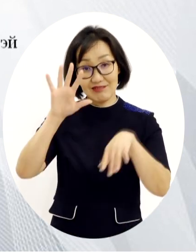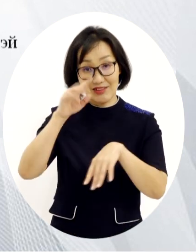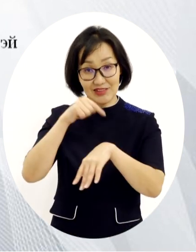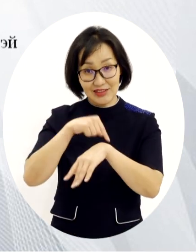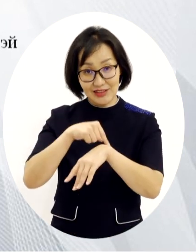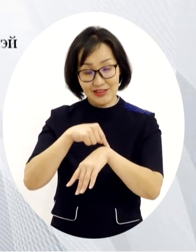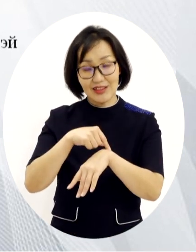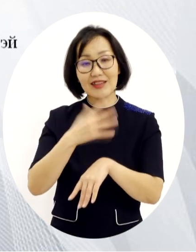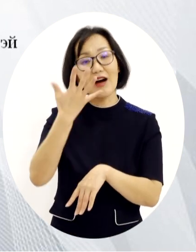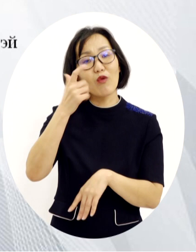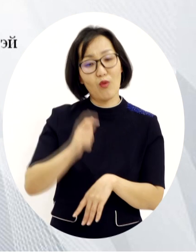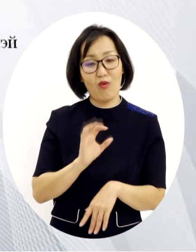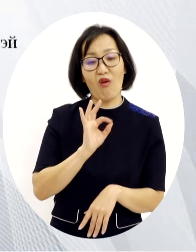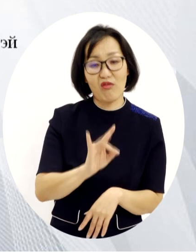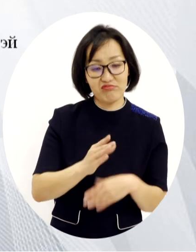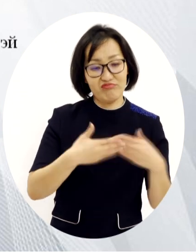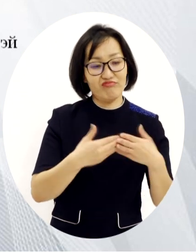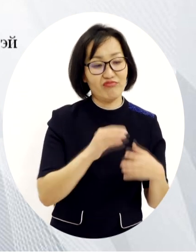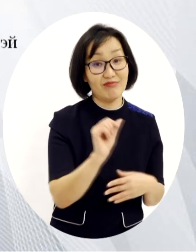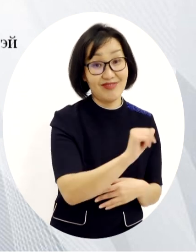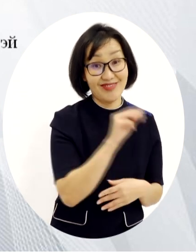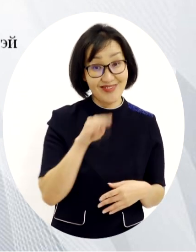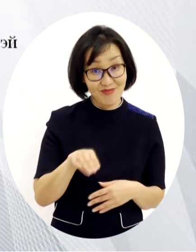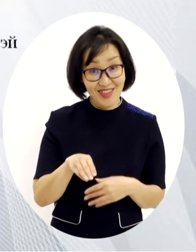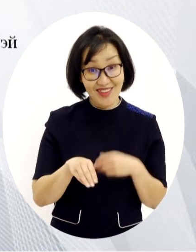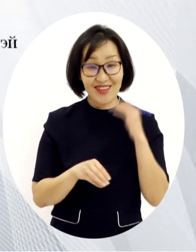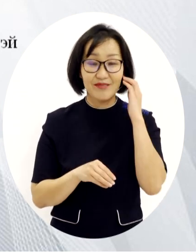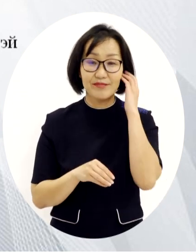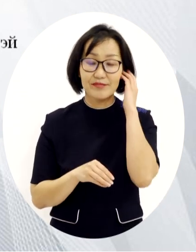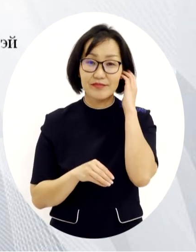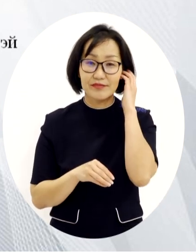Арван таван цагт 5 үйлчлүүлэгчтэй болсон байна.